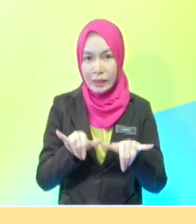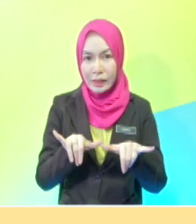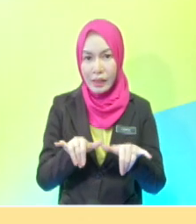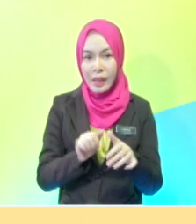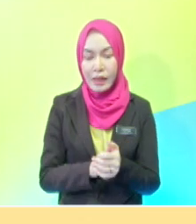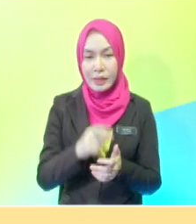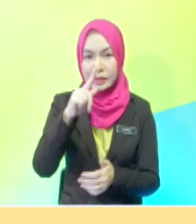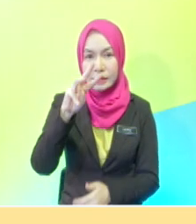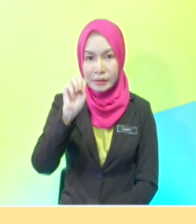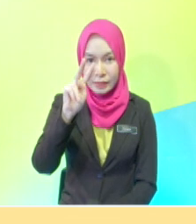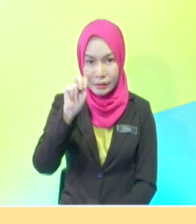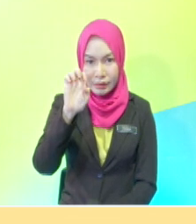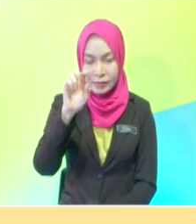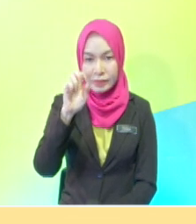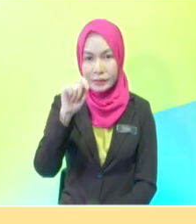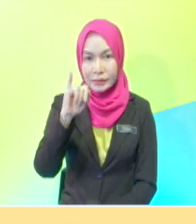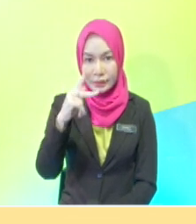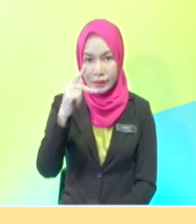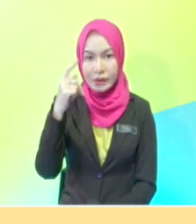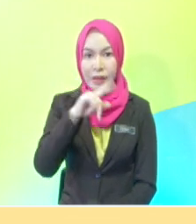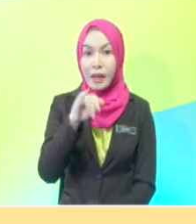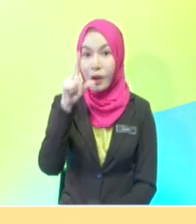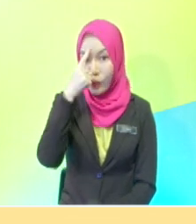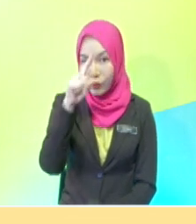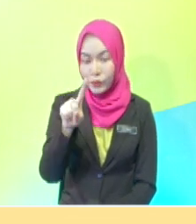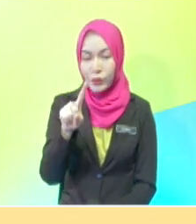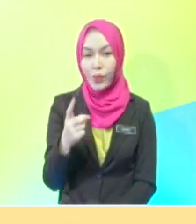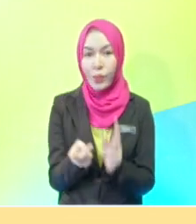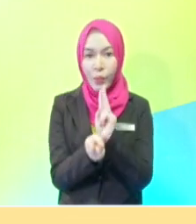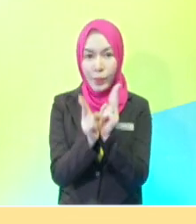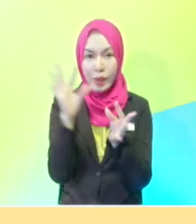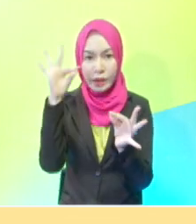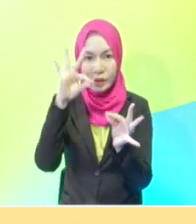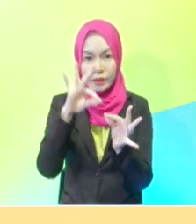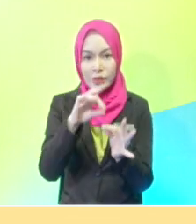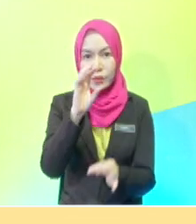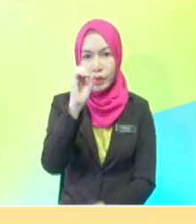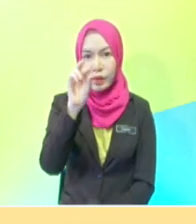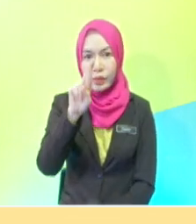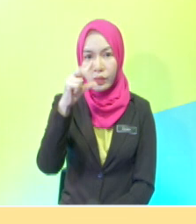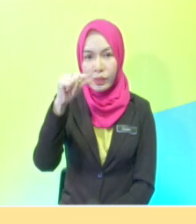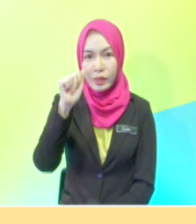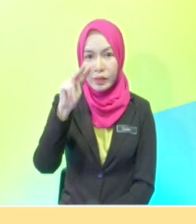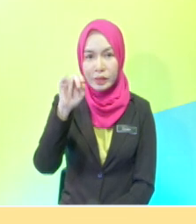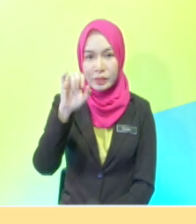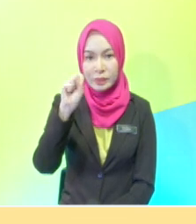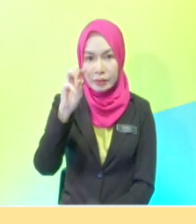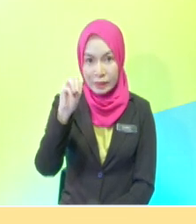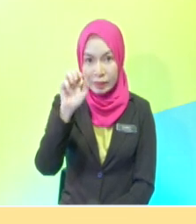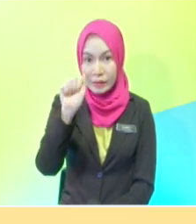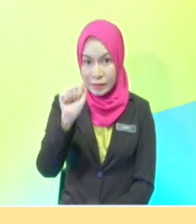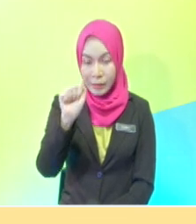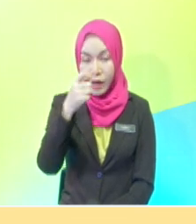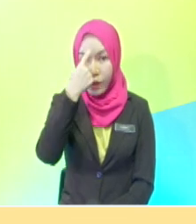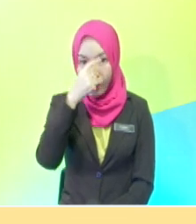mengubah suai sesuatu organisme bagi membentuk kombinasi gen yang baru oke dan kejutan